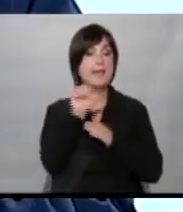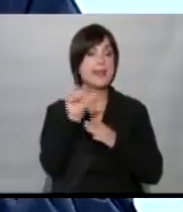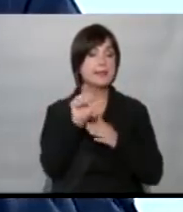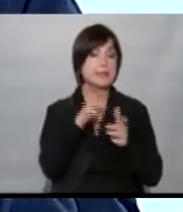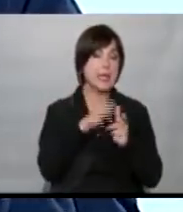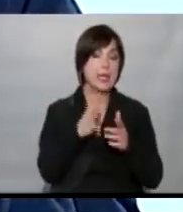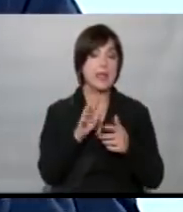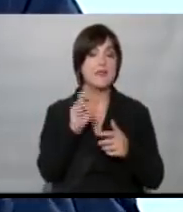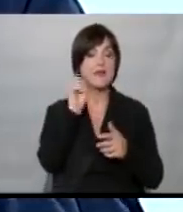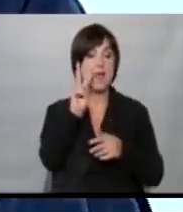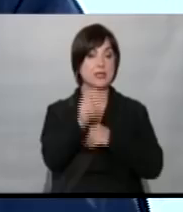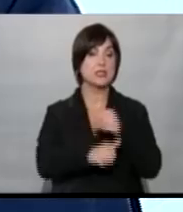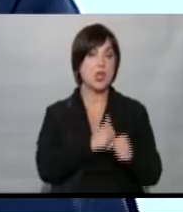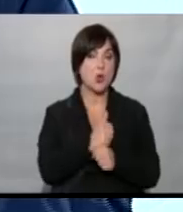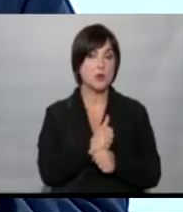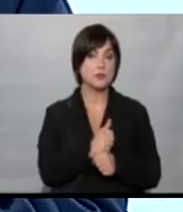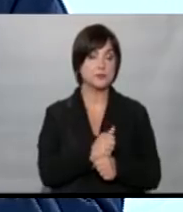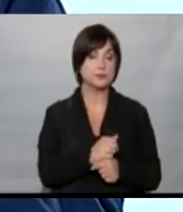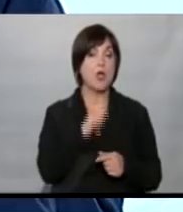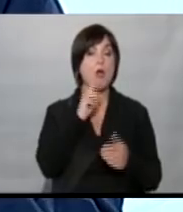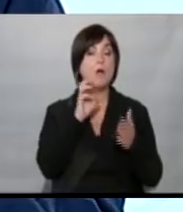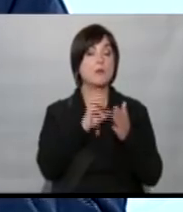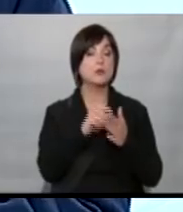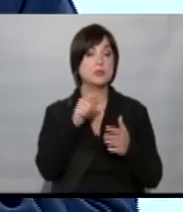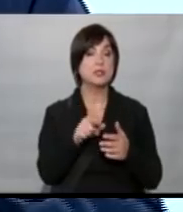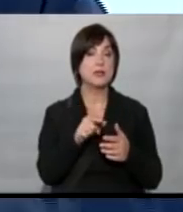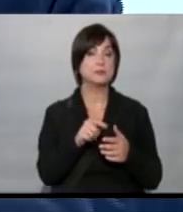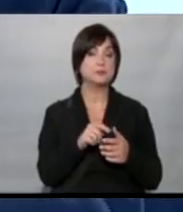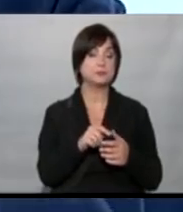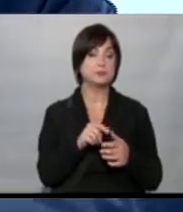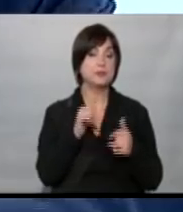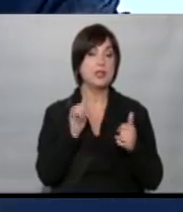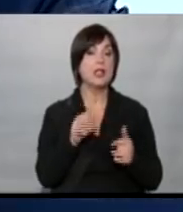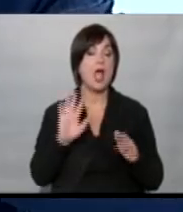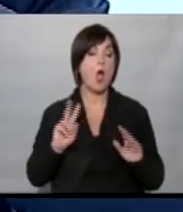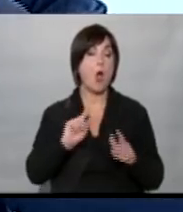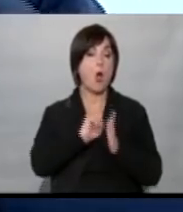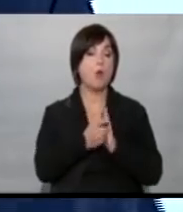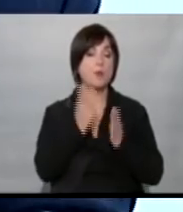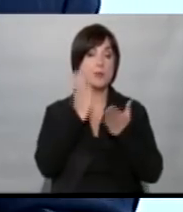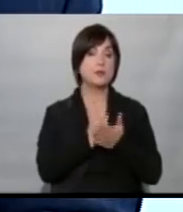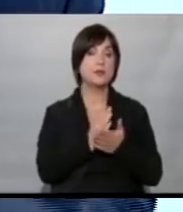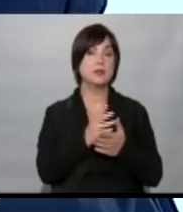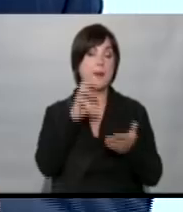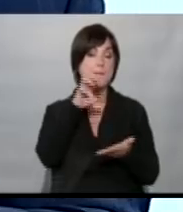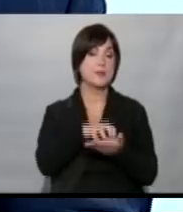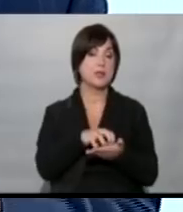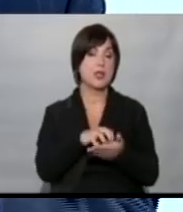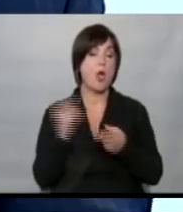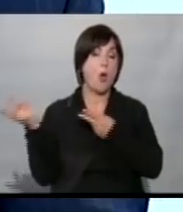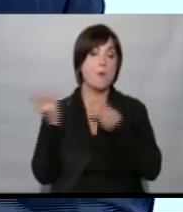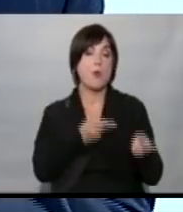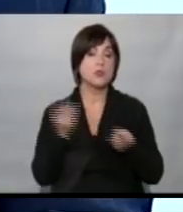или 12 години, која беше символ на дестабилизација, наеднаш станавме мека на посета